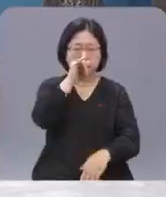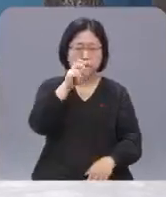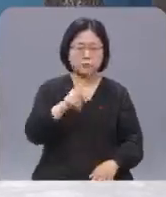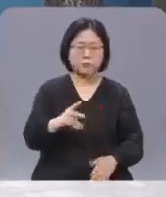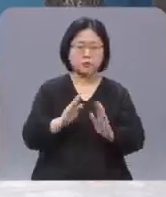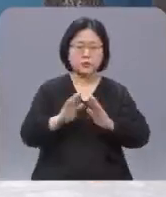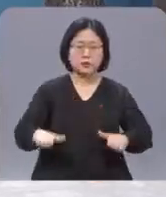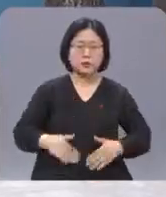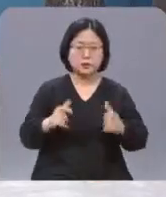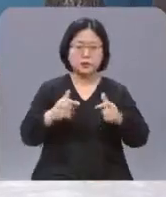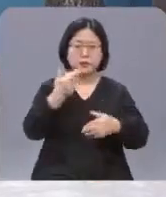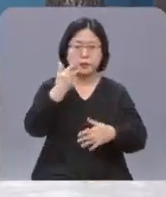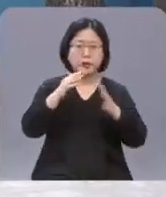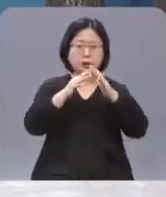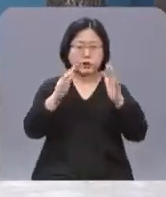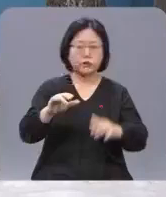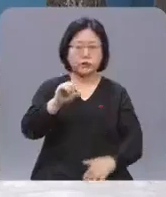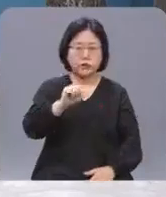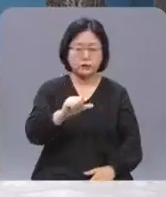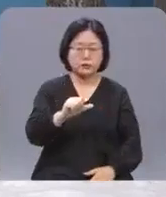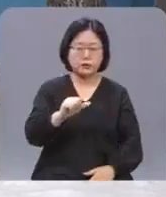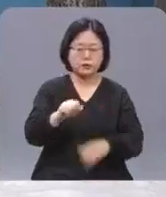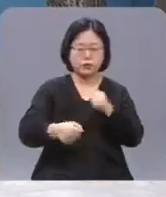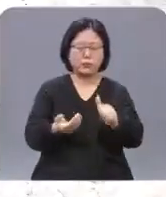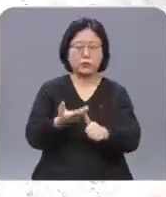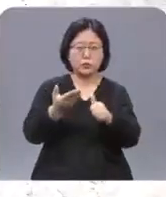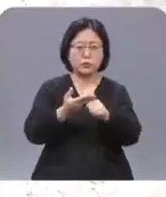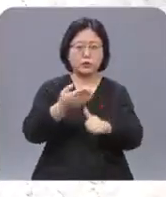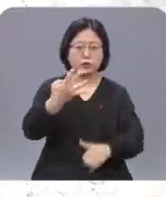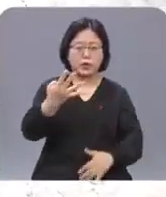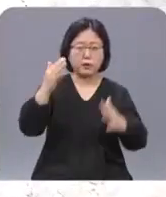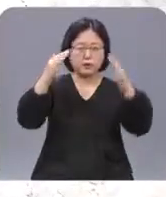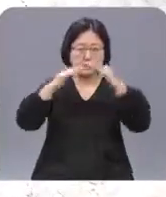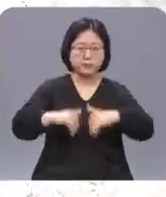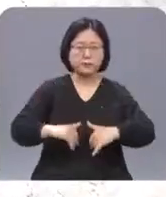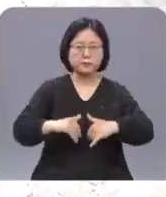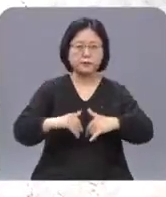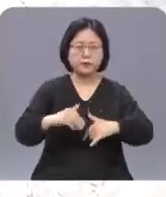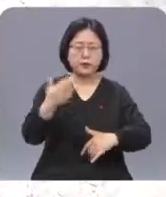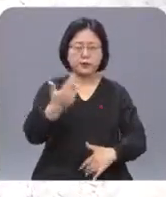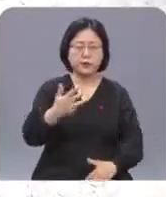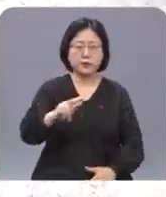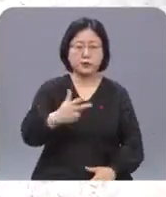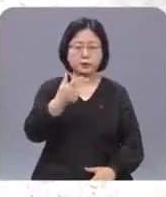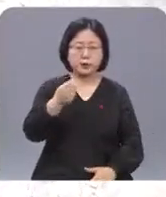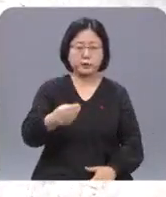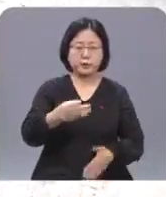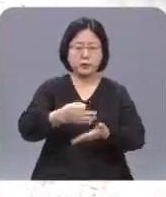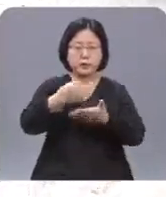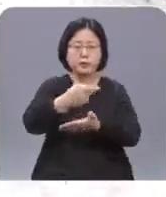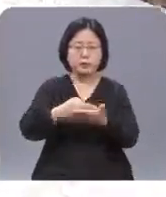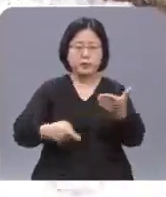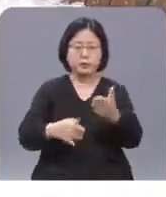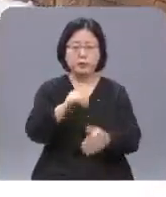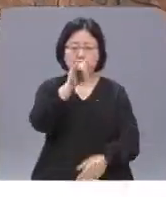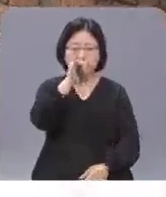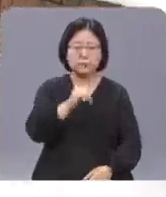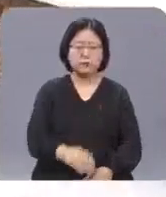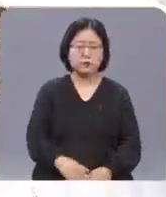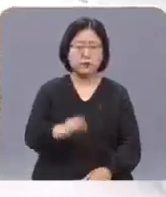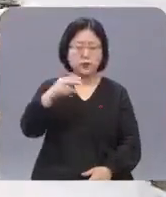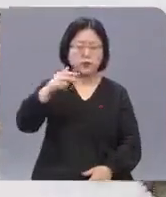전남에서는 비닐하우스 5개동과 축사 4개동이 무너지는 등 8700만원의 재산 피해가났습니다